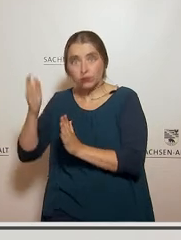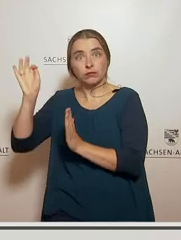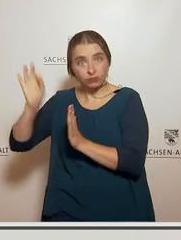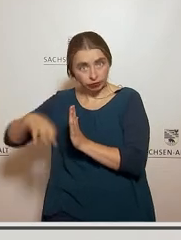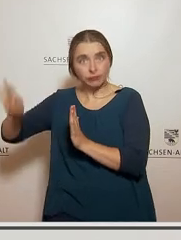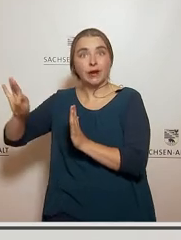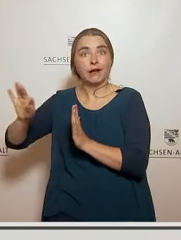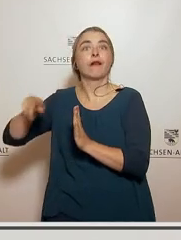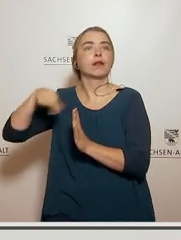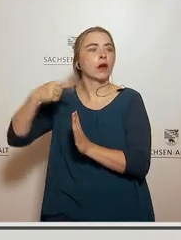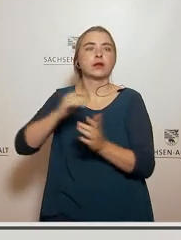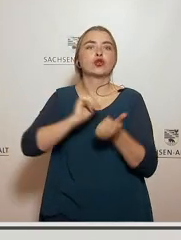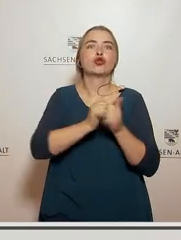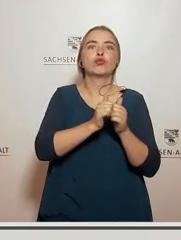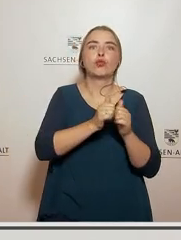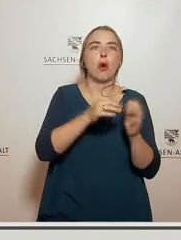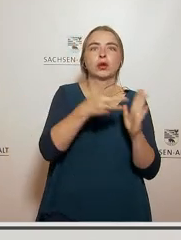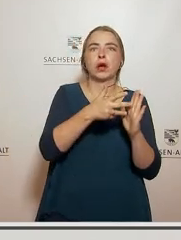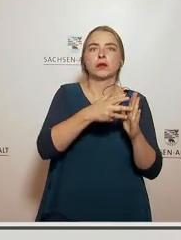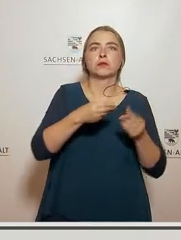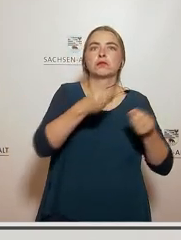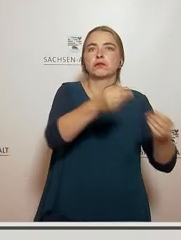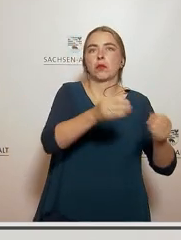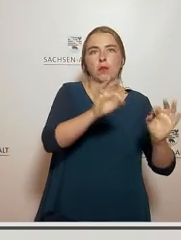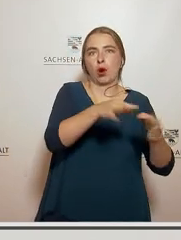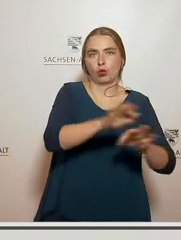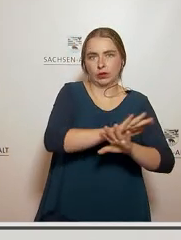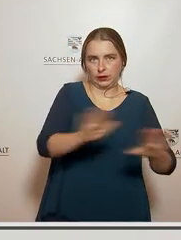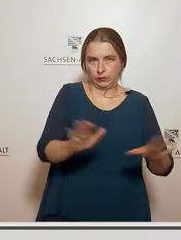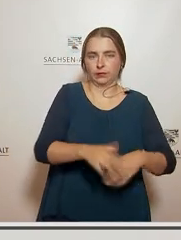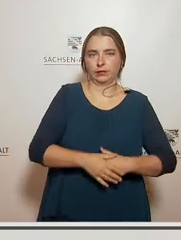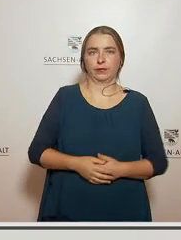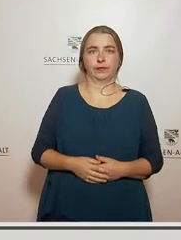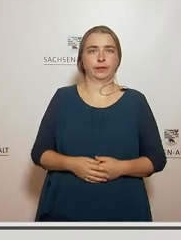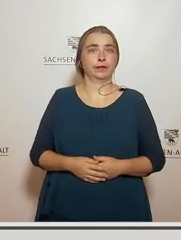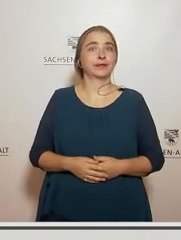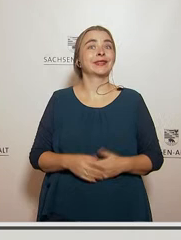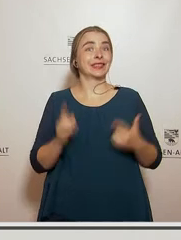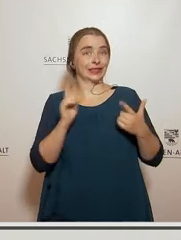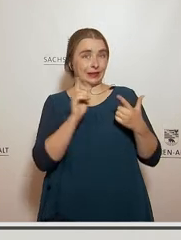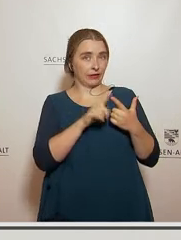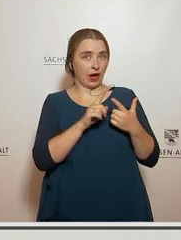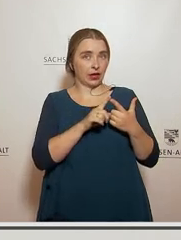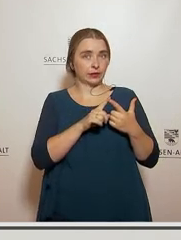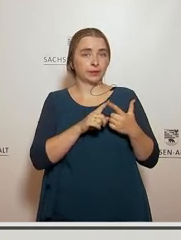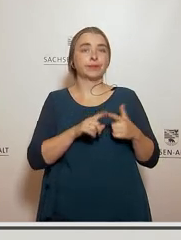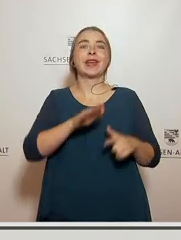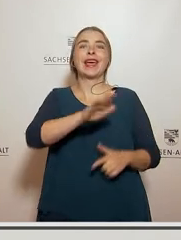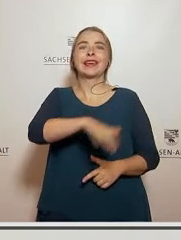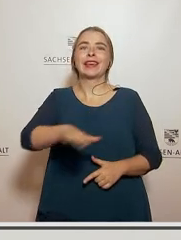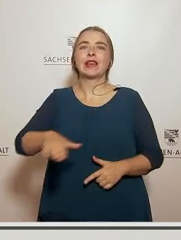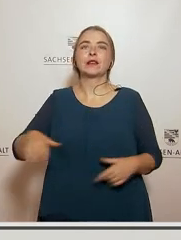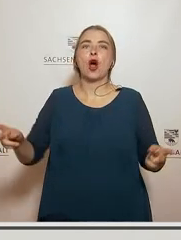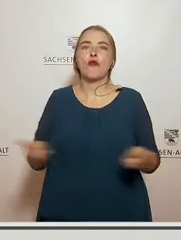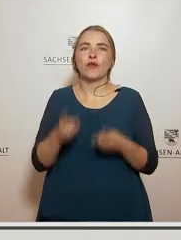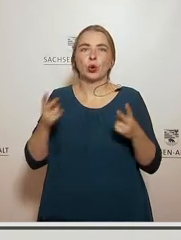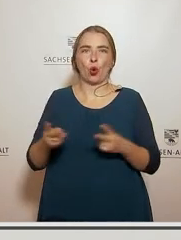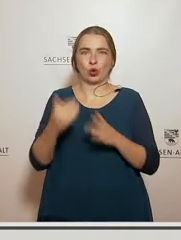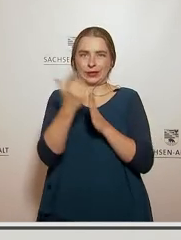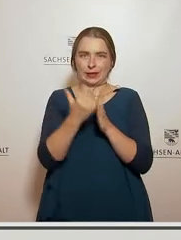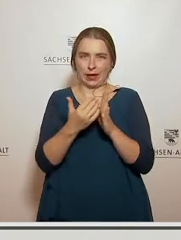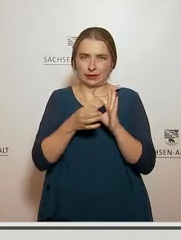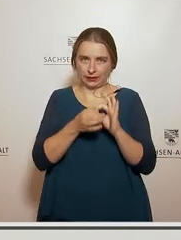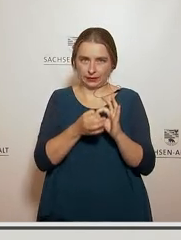noch nicht angekommen ist. Ein zweiter Punkt betrifft das Kinderförderungsgesetz. Wir haben ja in